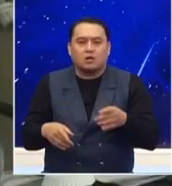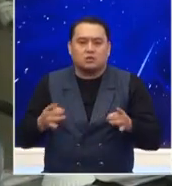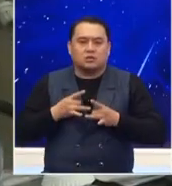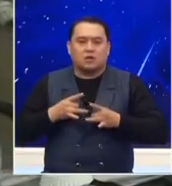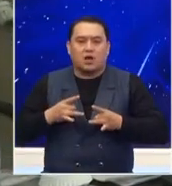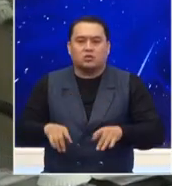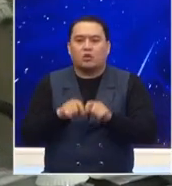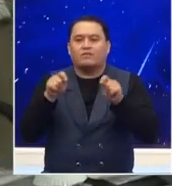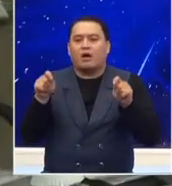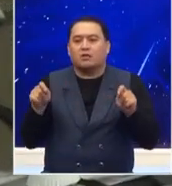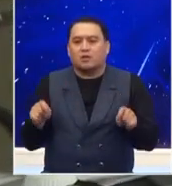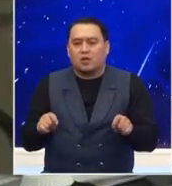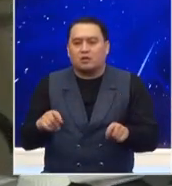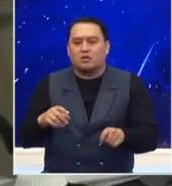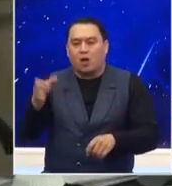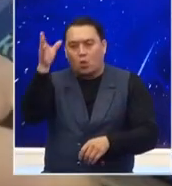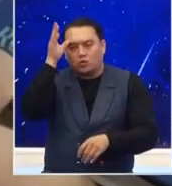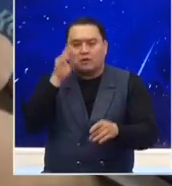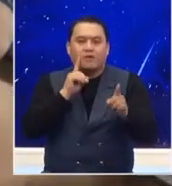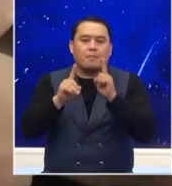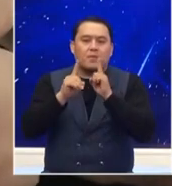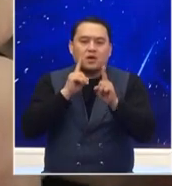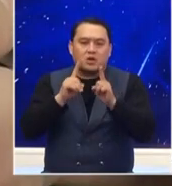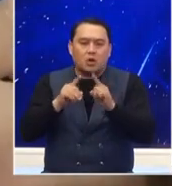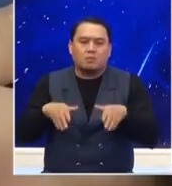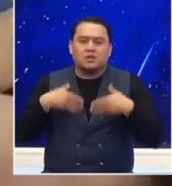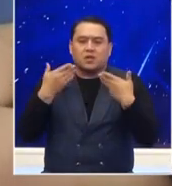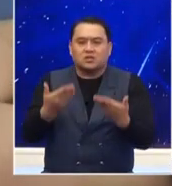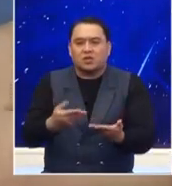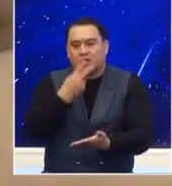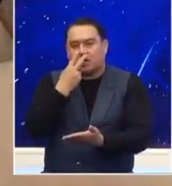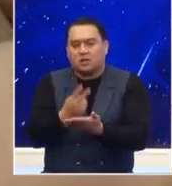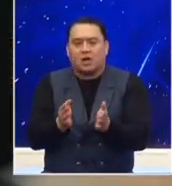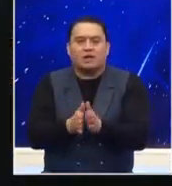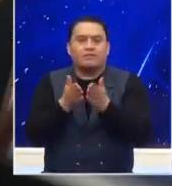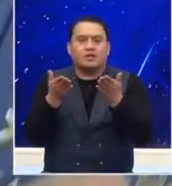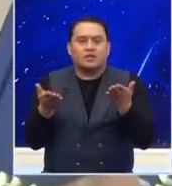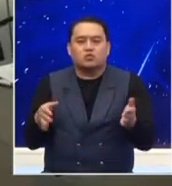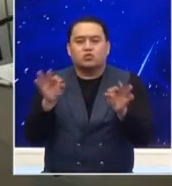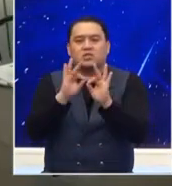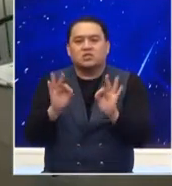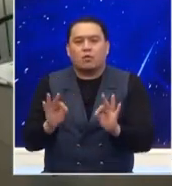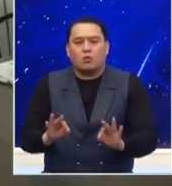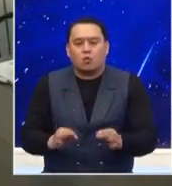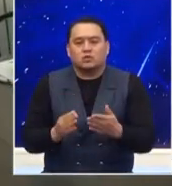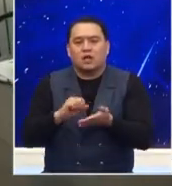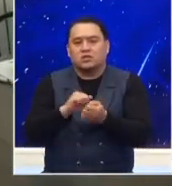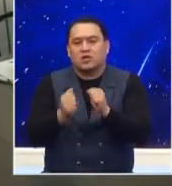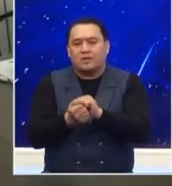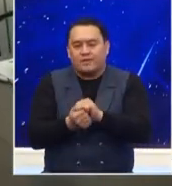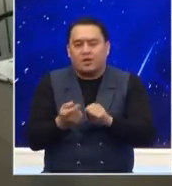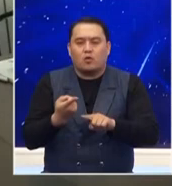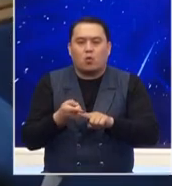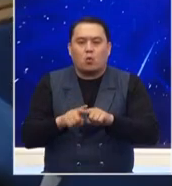торжественной церемонии открытия прошла научно-практическая конференция и презентация книги «Наскальное искусство жетсу». Работа, посвященная